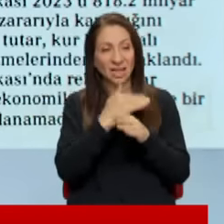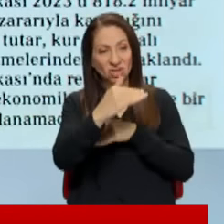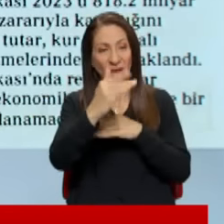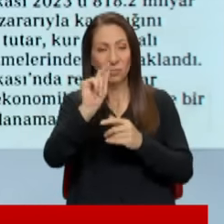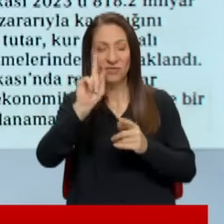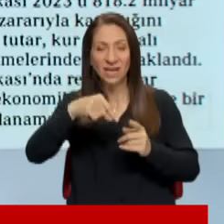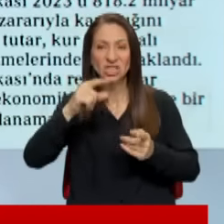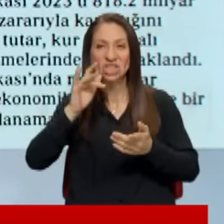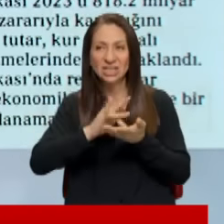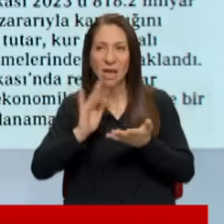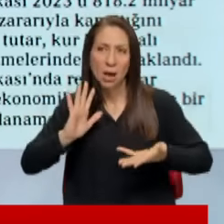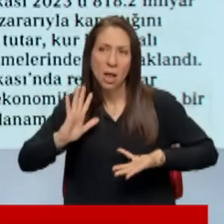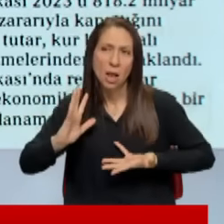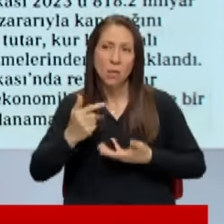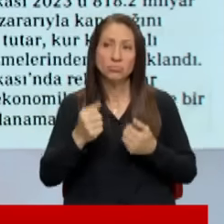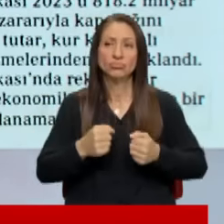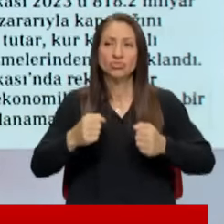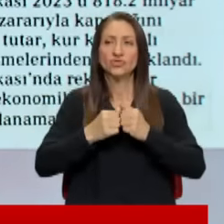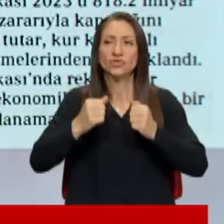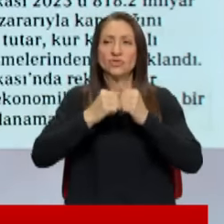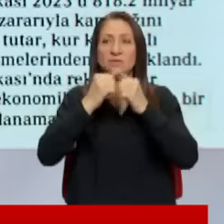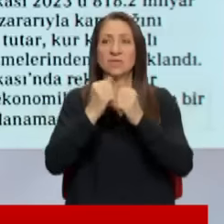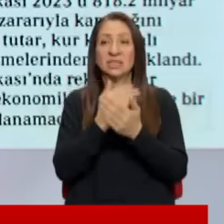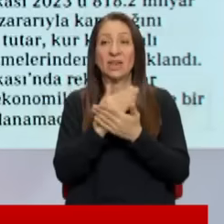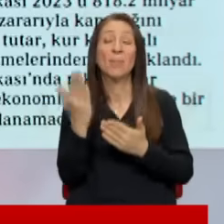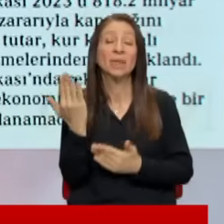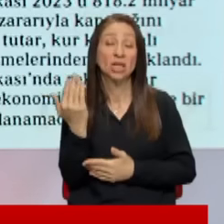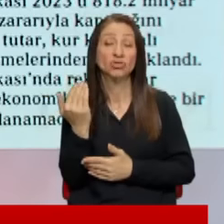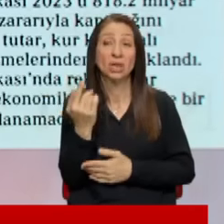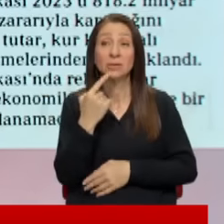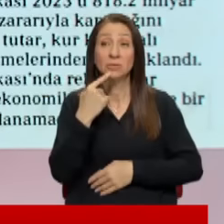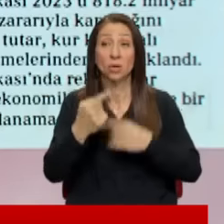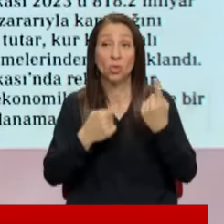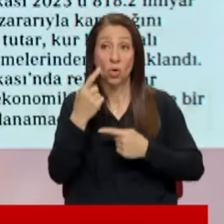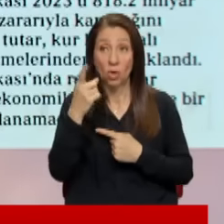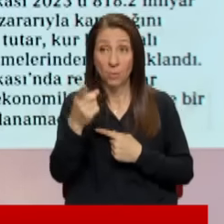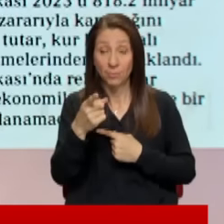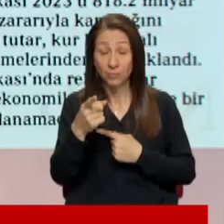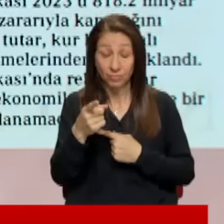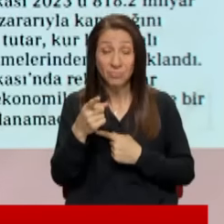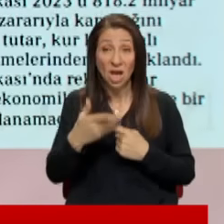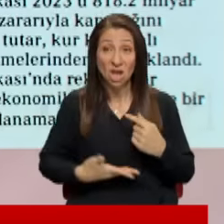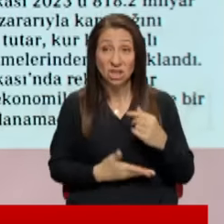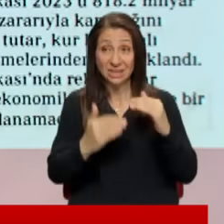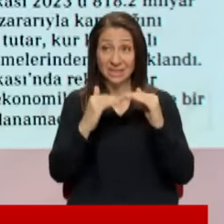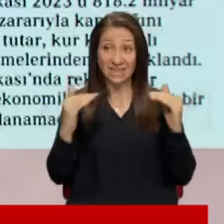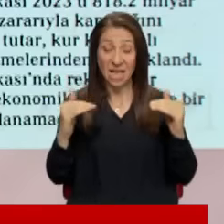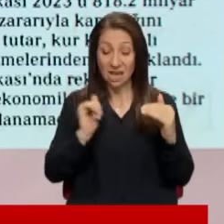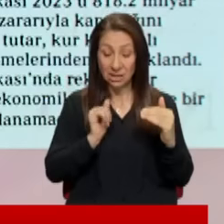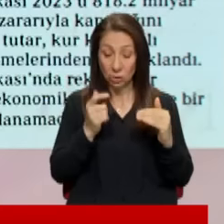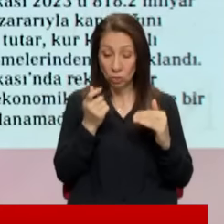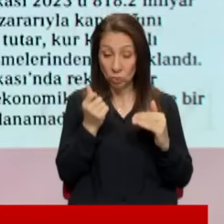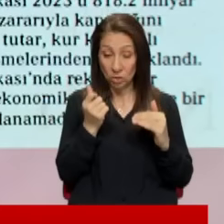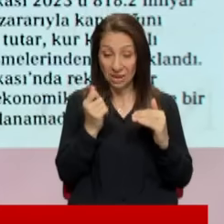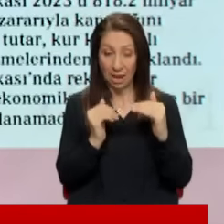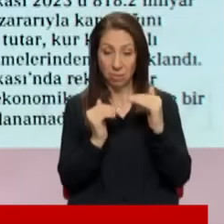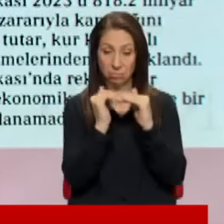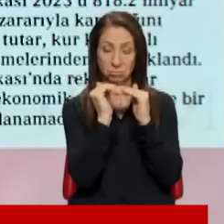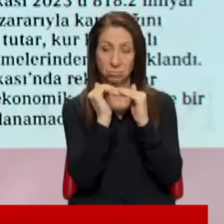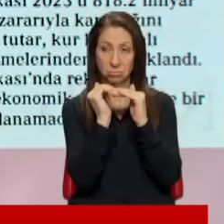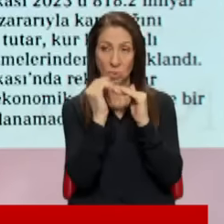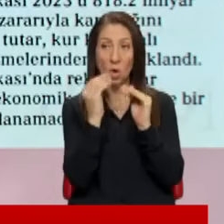vergi ve cezalar katlandı. Devamı da gelecek. Yorumlar bu şekilde. Sonra açlık sınırı asgari ücrete